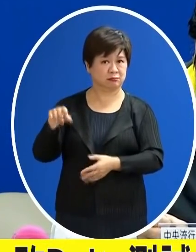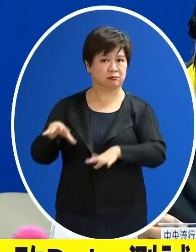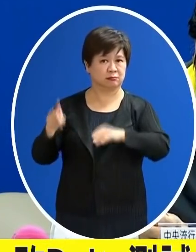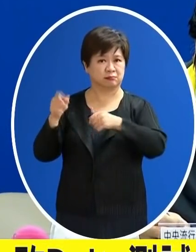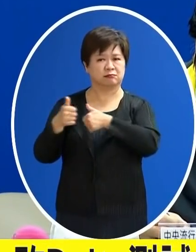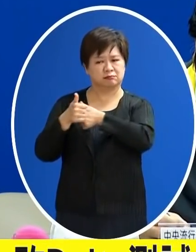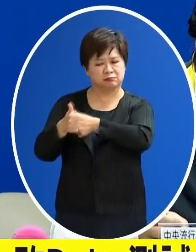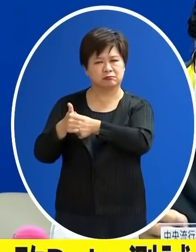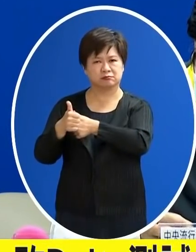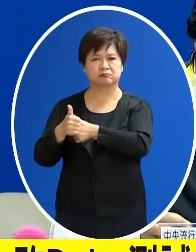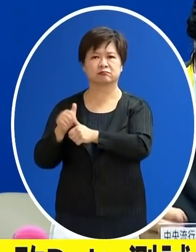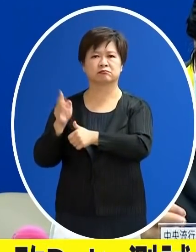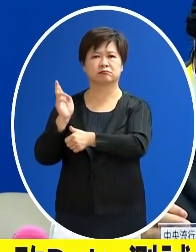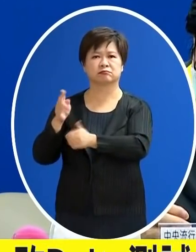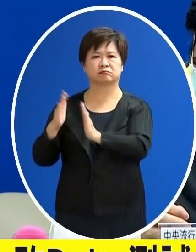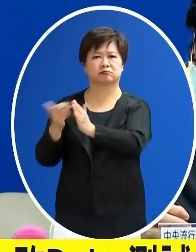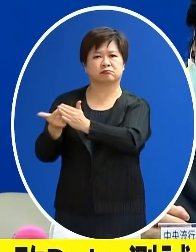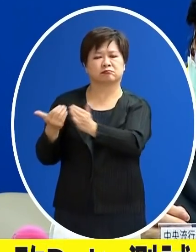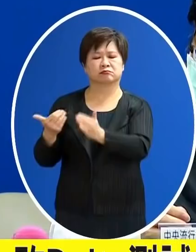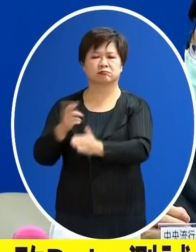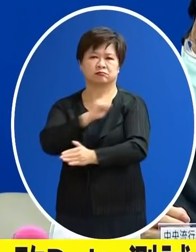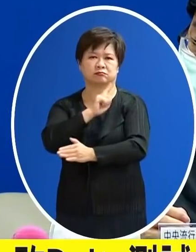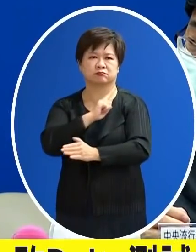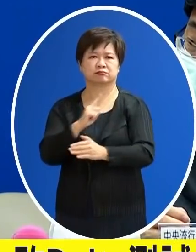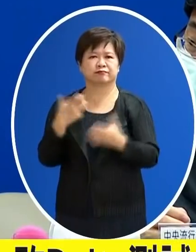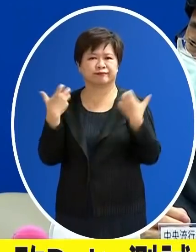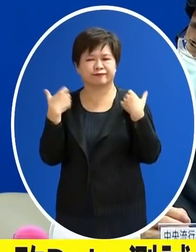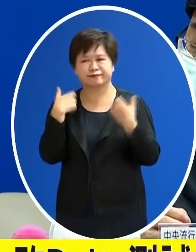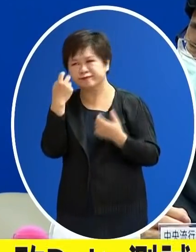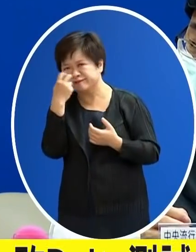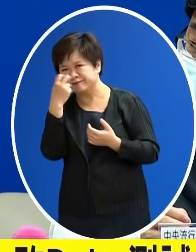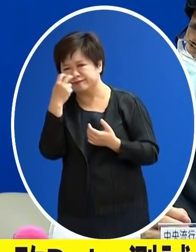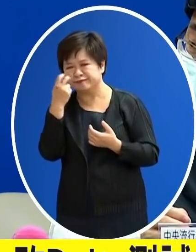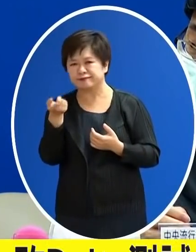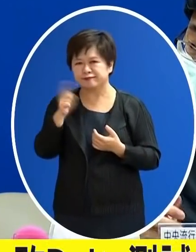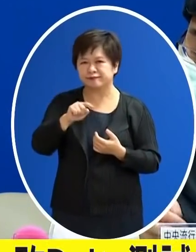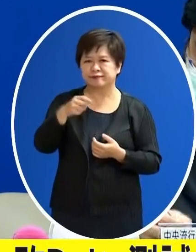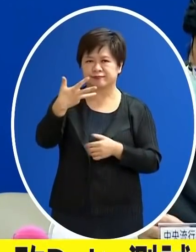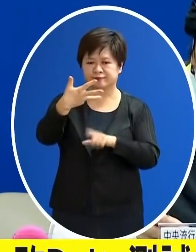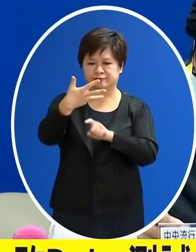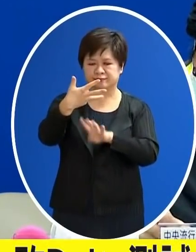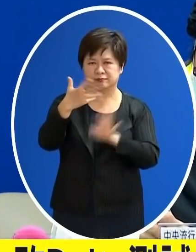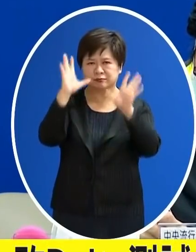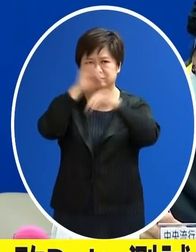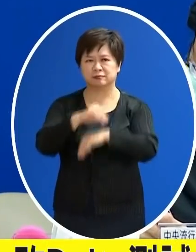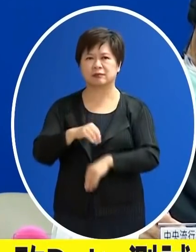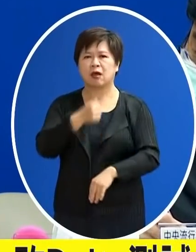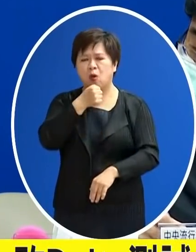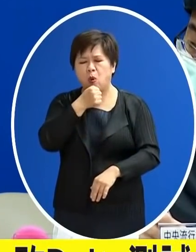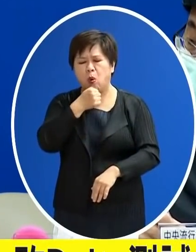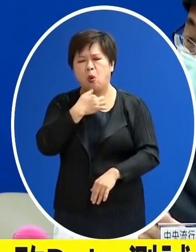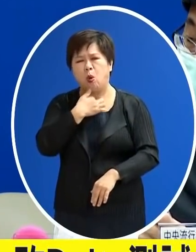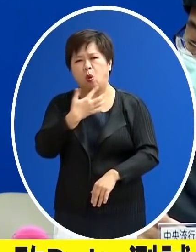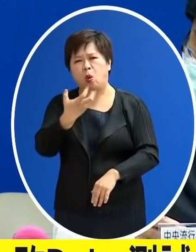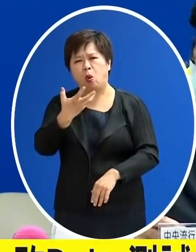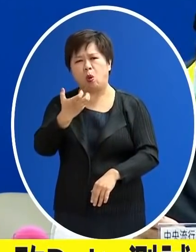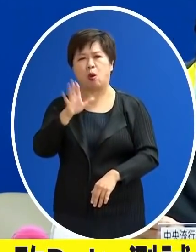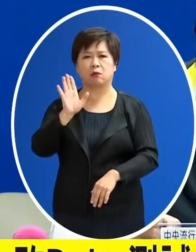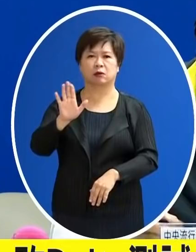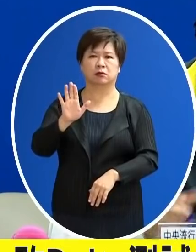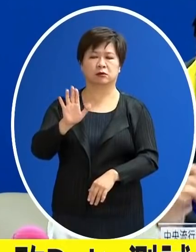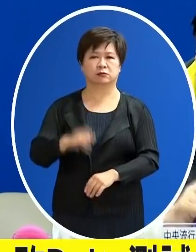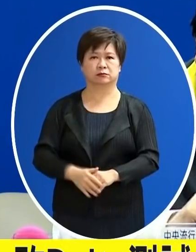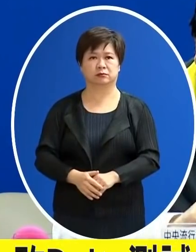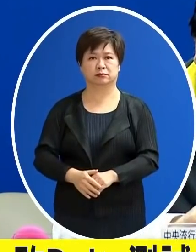框列是自主健康管理哦。但是他在8月14号晚上开始出现咳嗽、喉咙痛的症状，